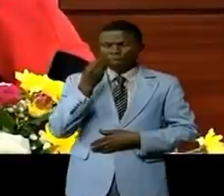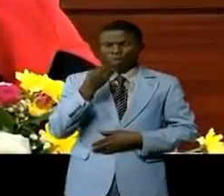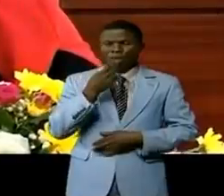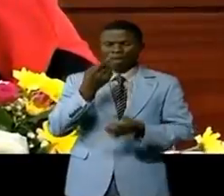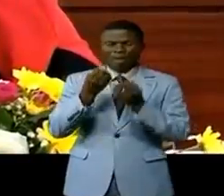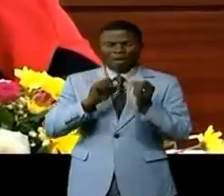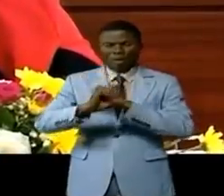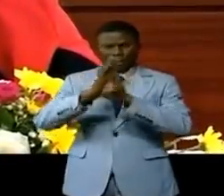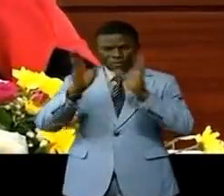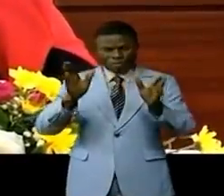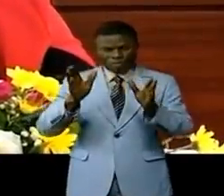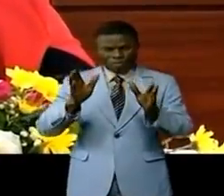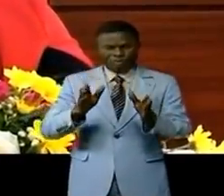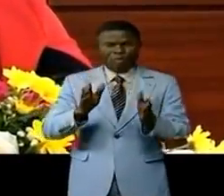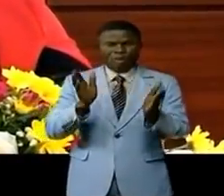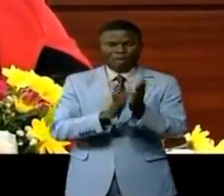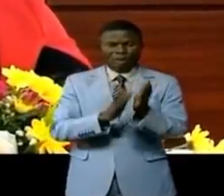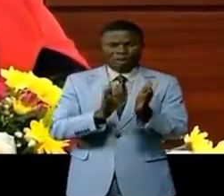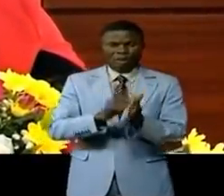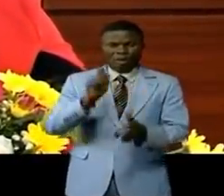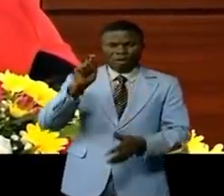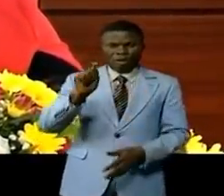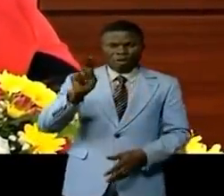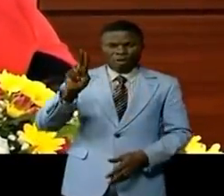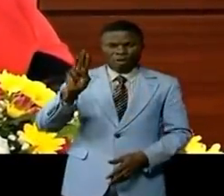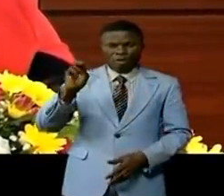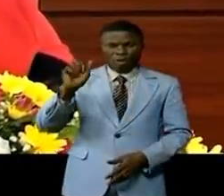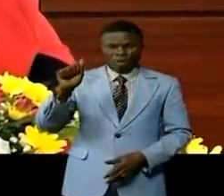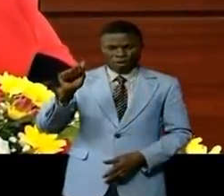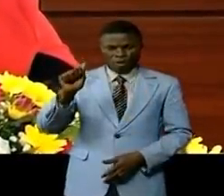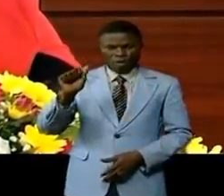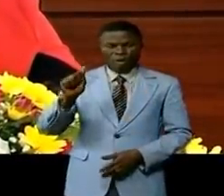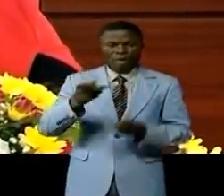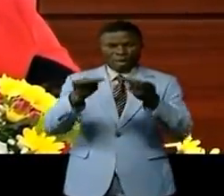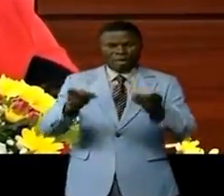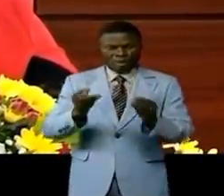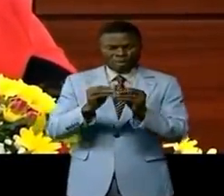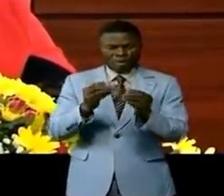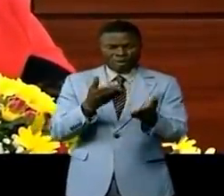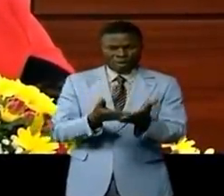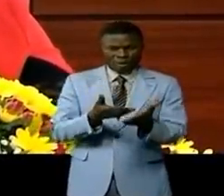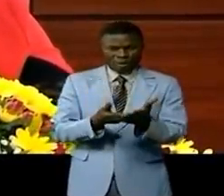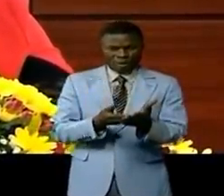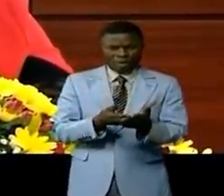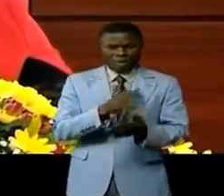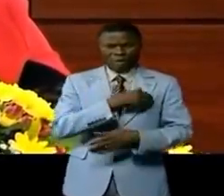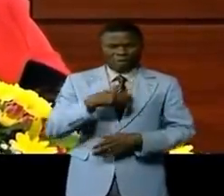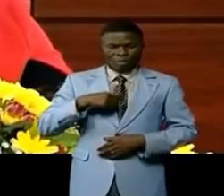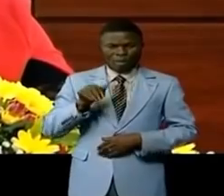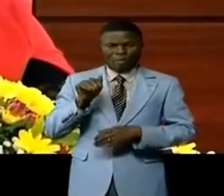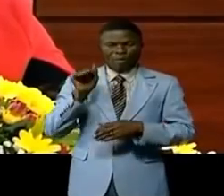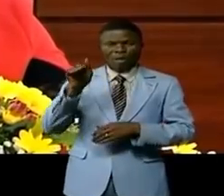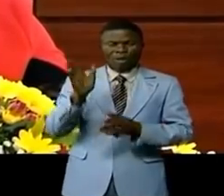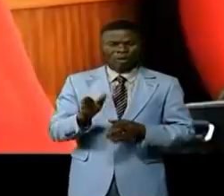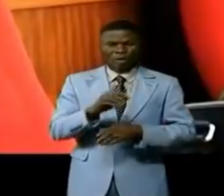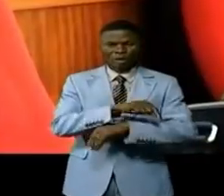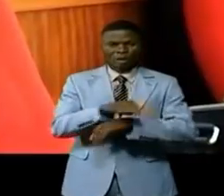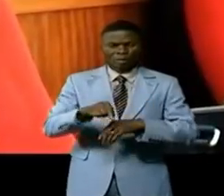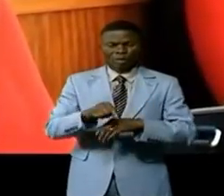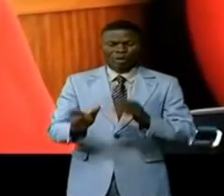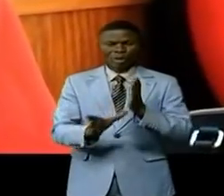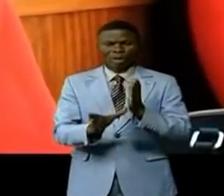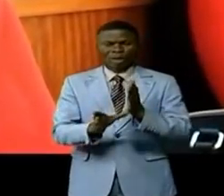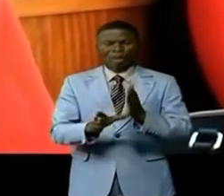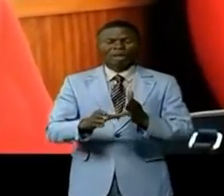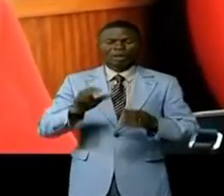luminaire, Nicole Toumba-Boacha a avant tout circonscrit le cadre de ces assises. La directrice de cabinet adjointe du chef de l'État fait